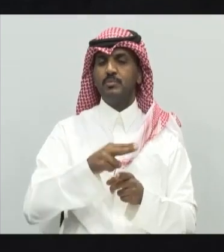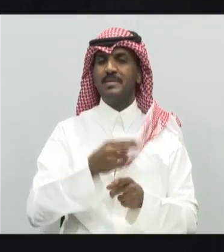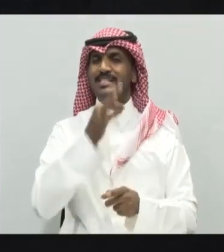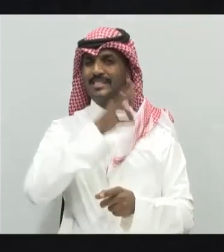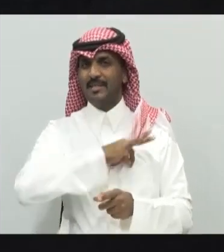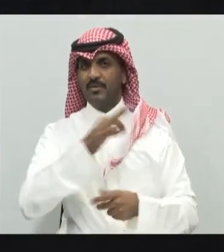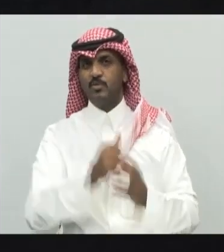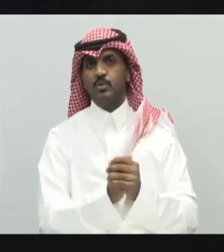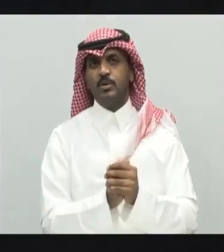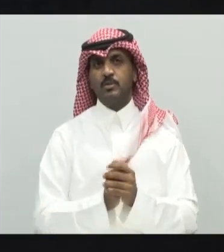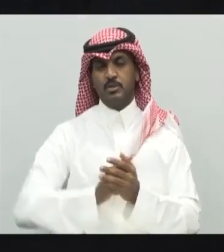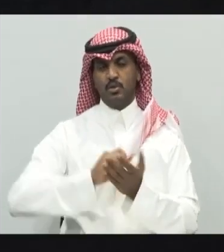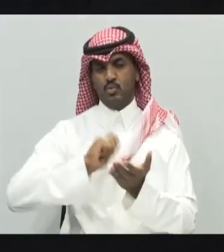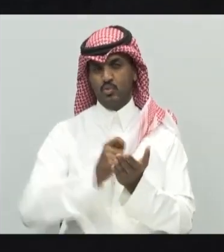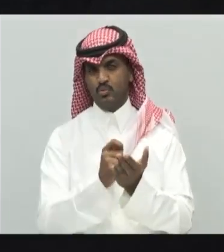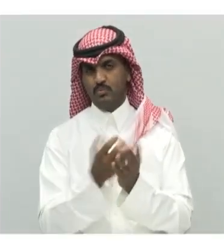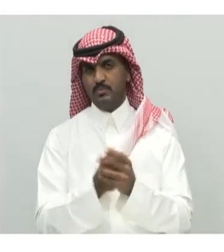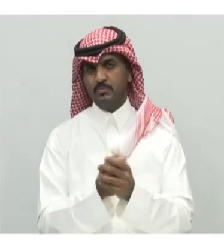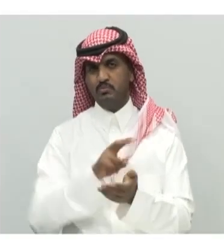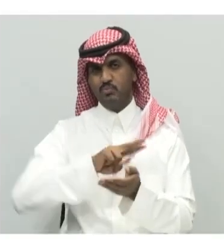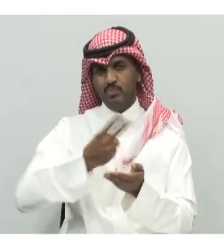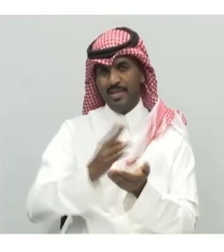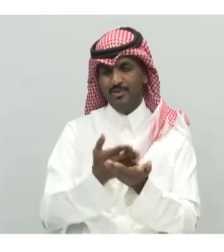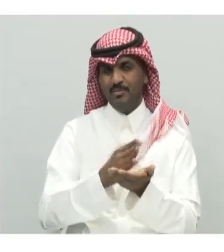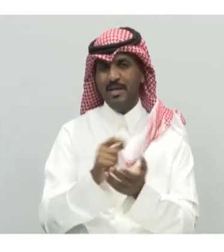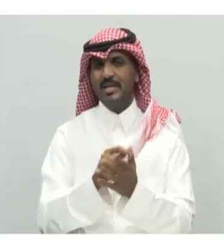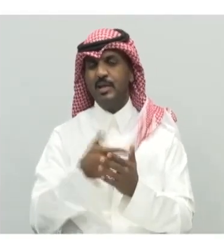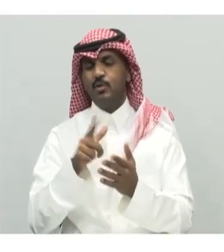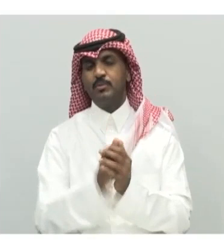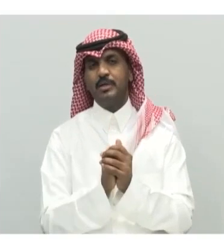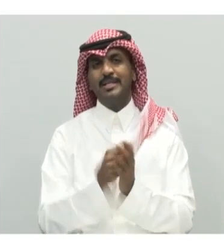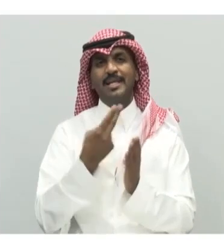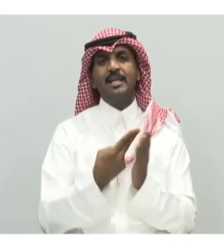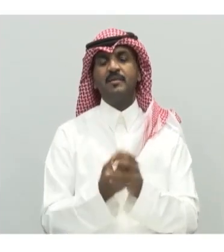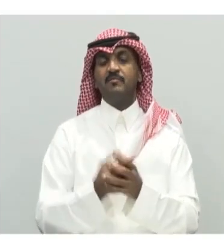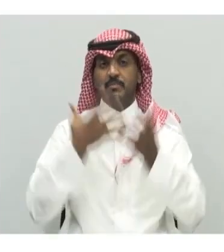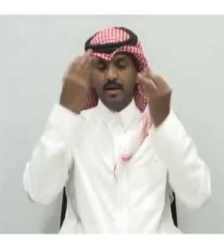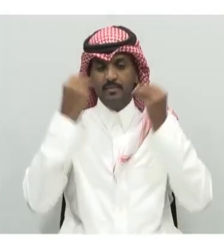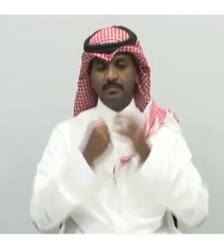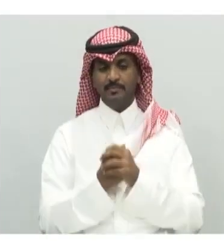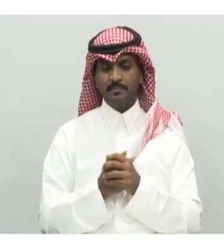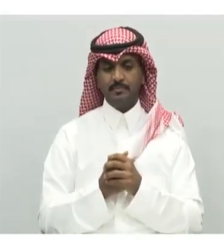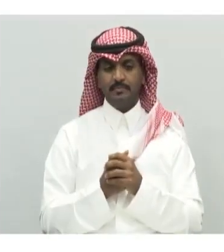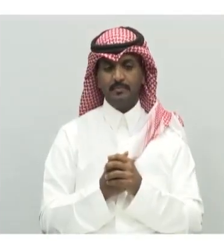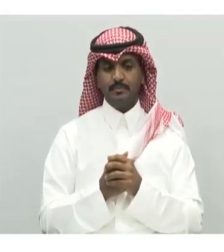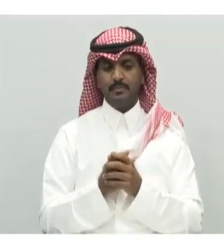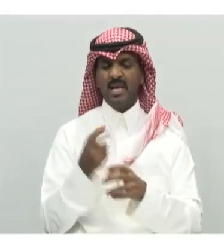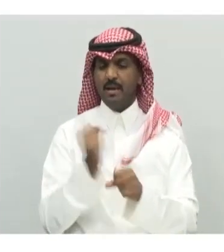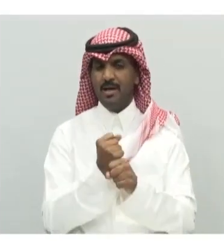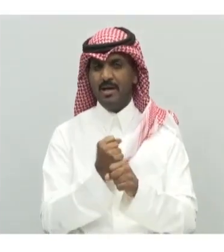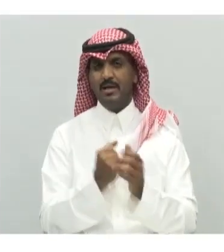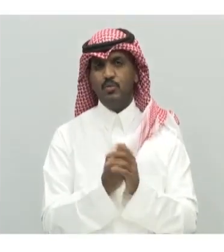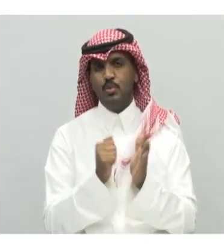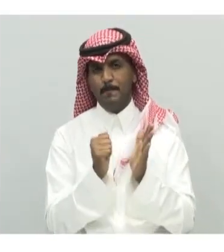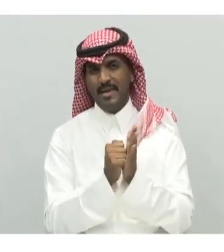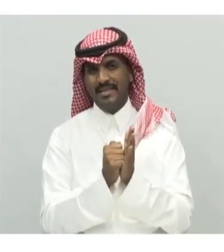استفادوا من هذه الكتب المترجمه الى اللغه العربيه قاموا بتاليف معارف ومن ابرز هذه الاعمال بيت